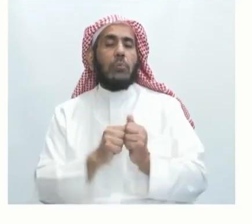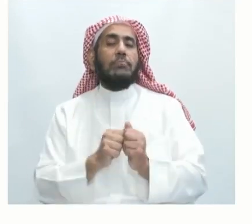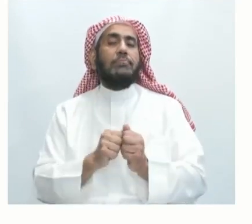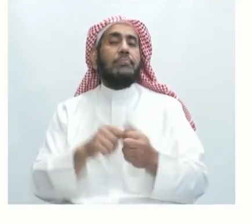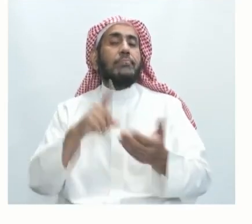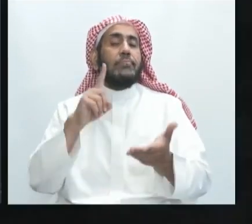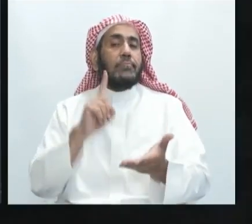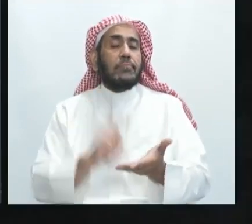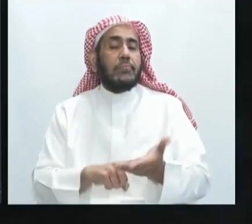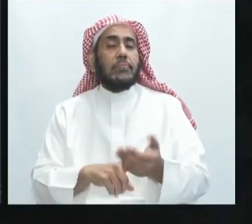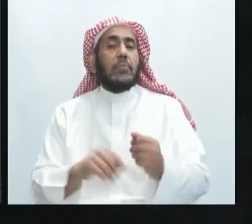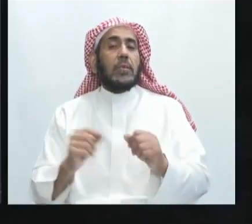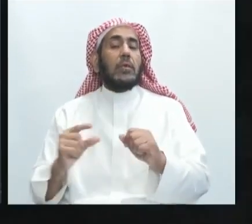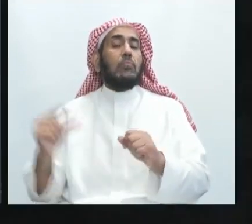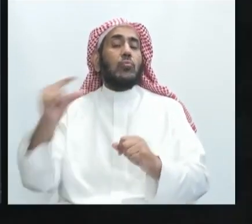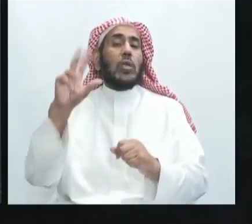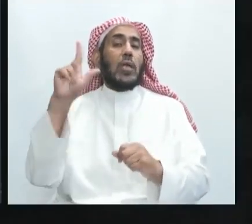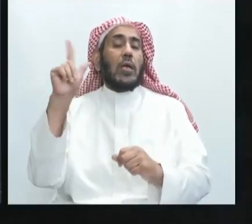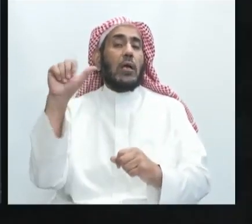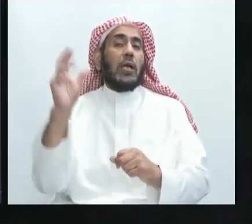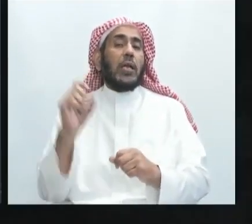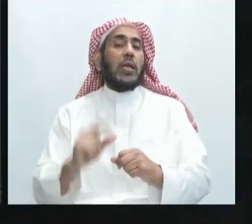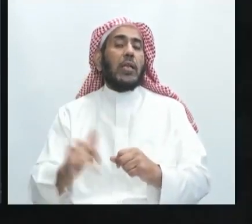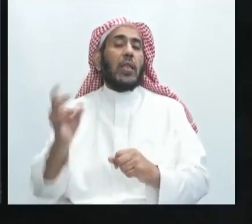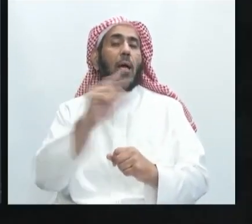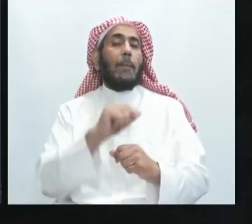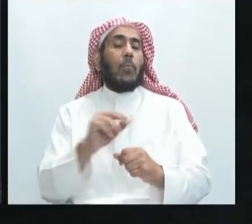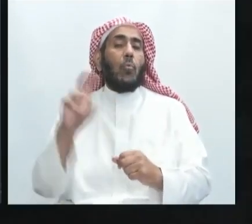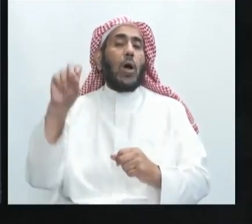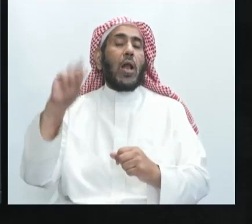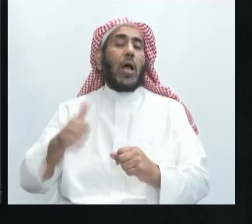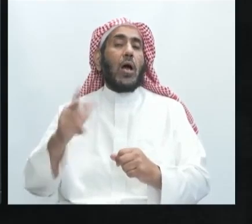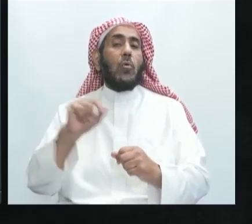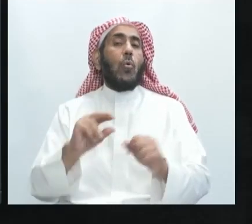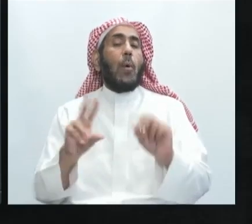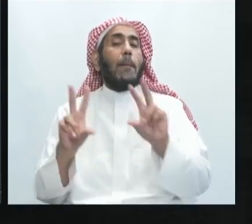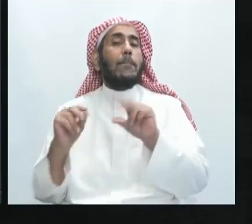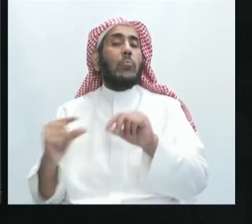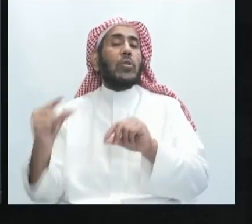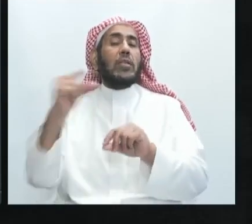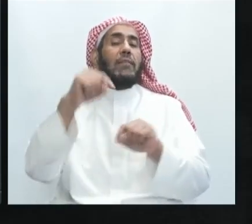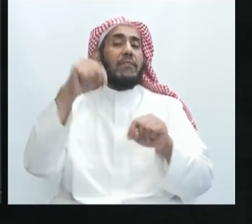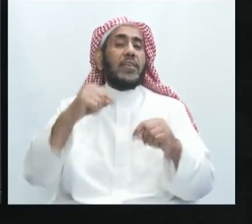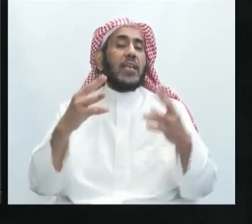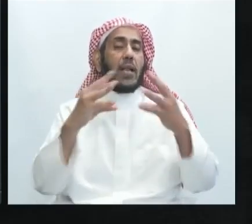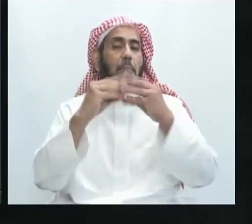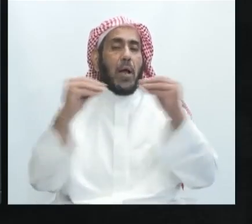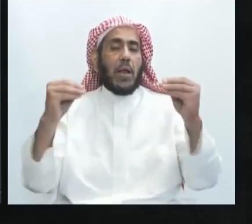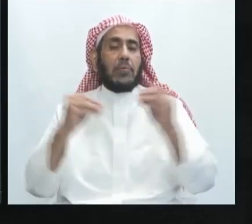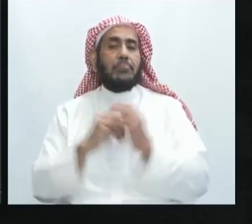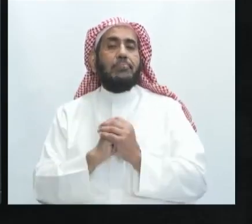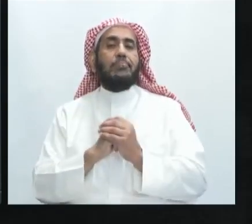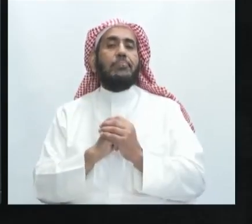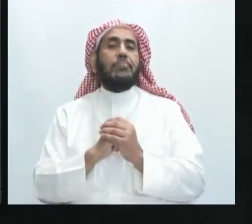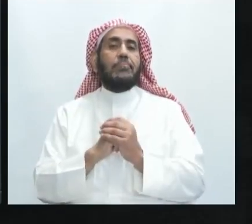ان مصطلح النظام ومصطلح القانون مطارده مترادفان لماذا في المعنى